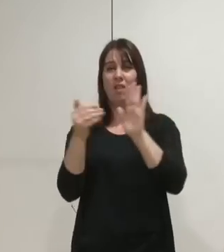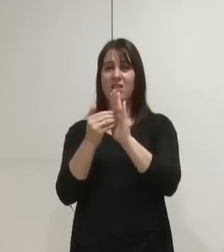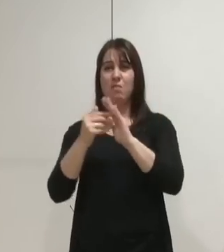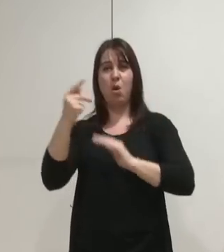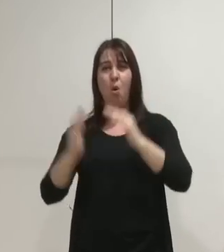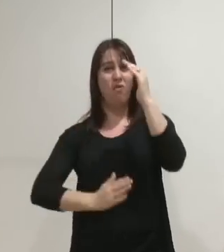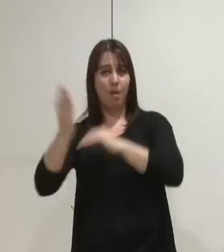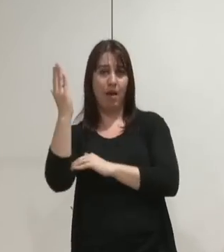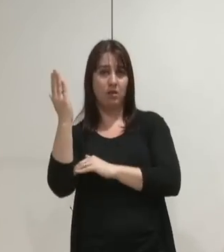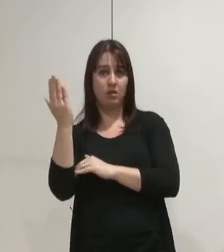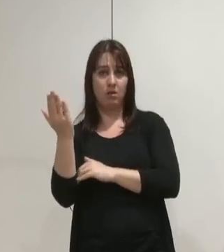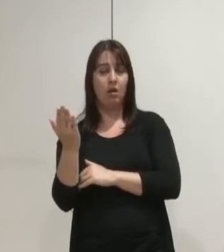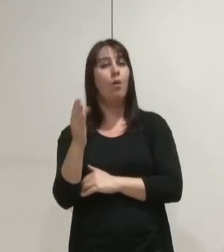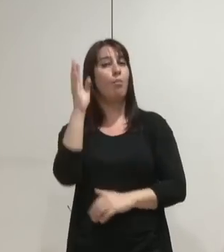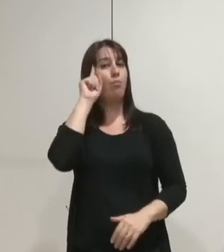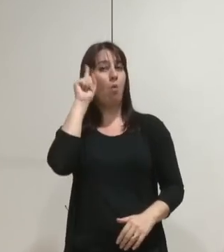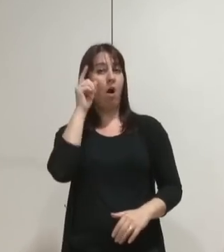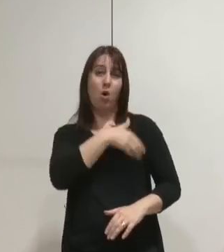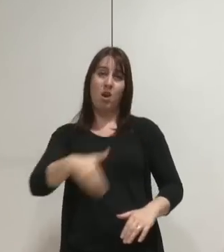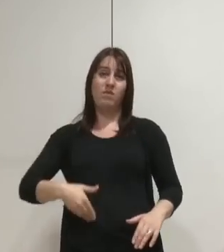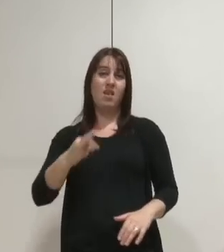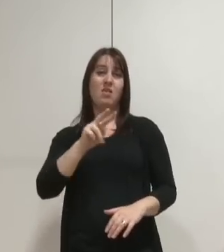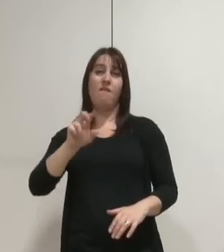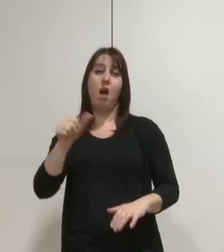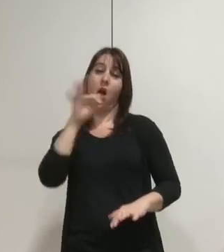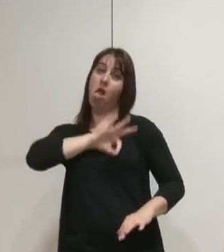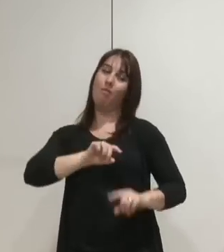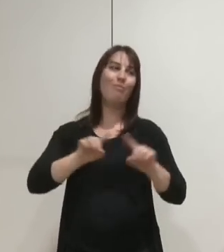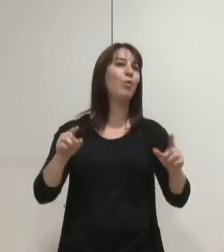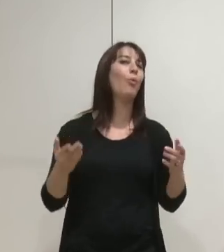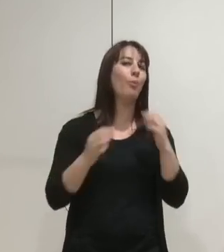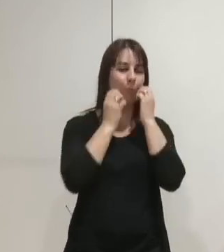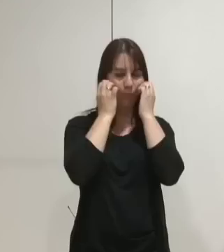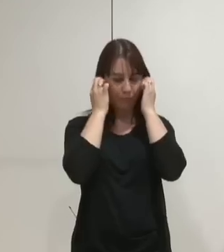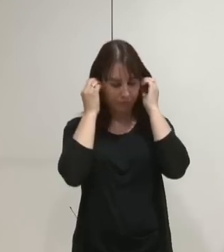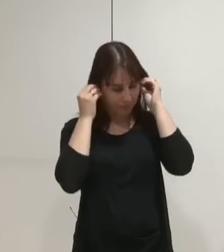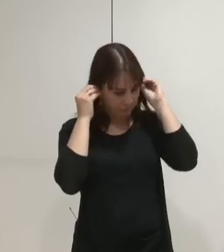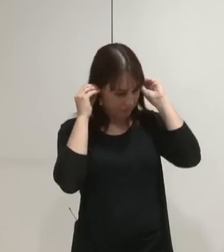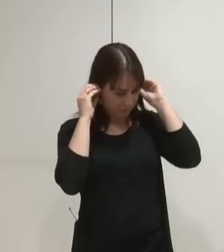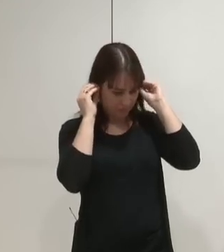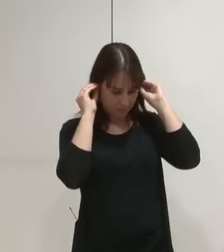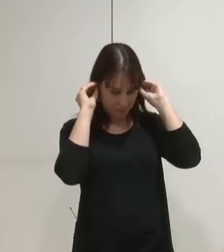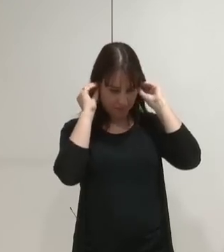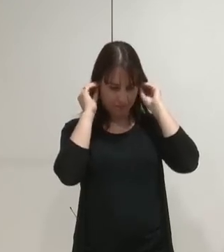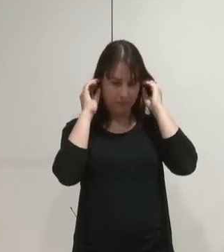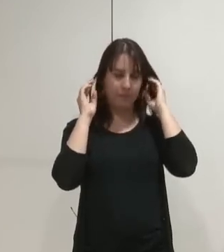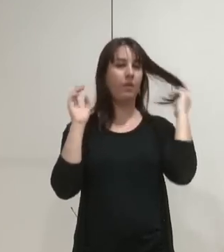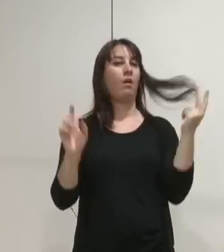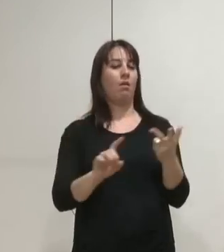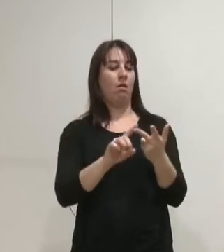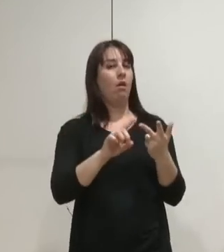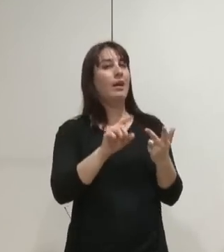collectivité ne récupère pas la TVA sur ce type de prestation et puis il y a une interrogation